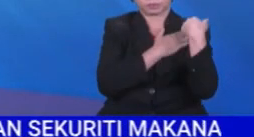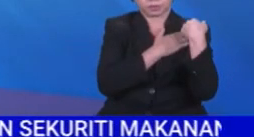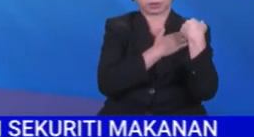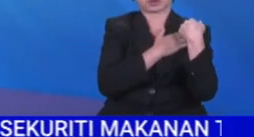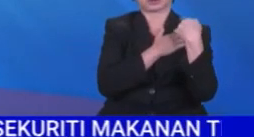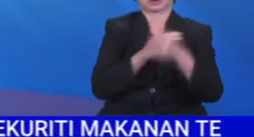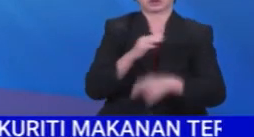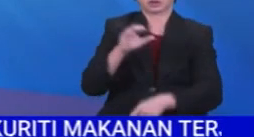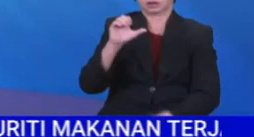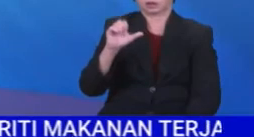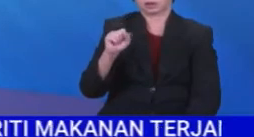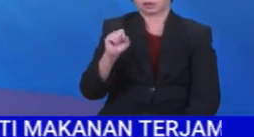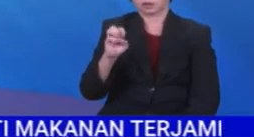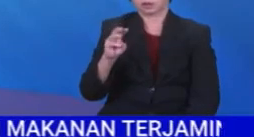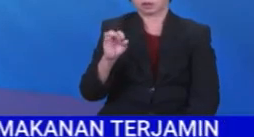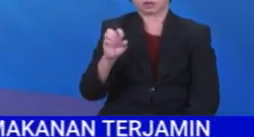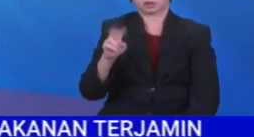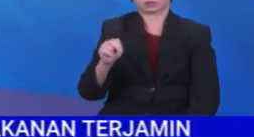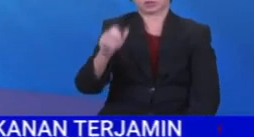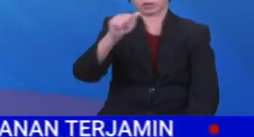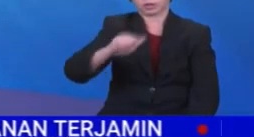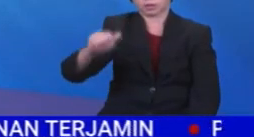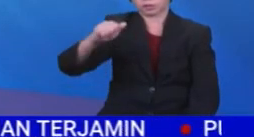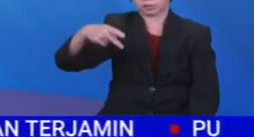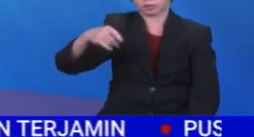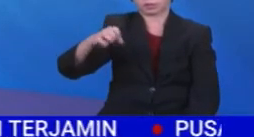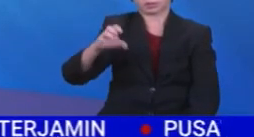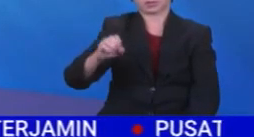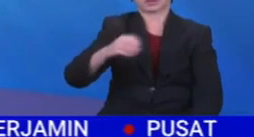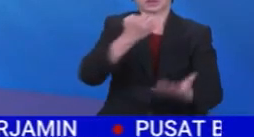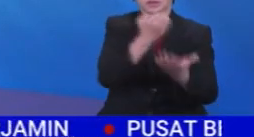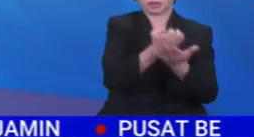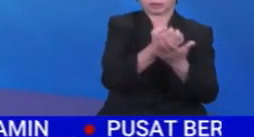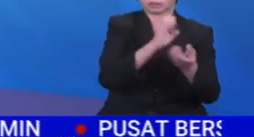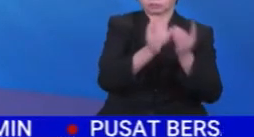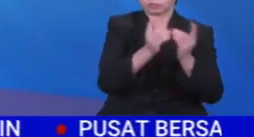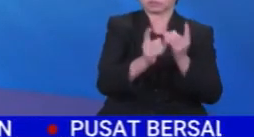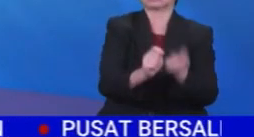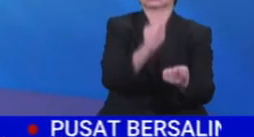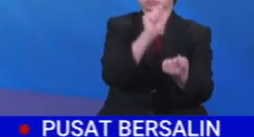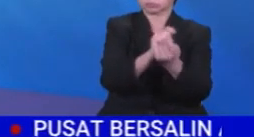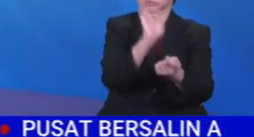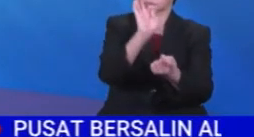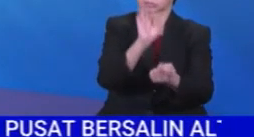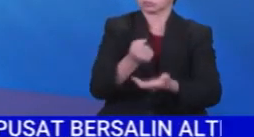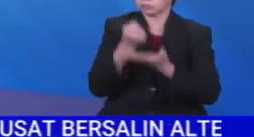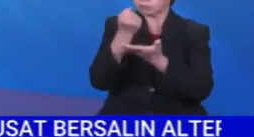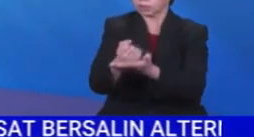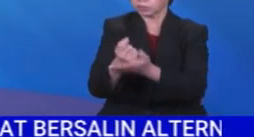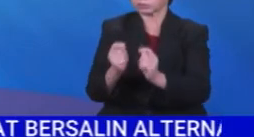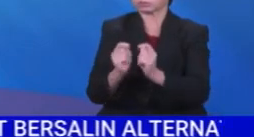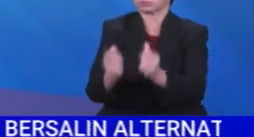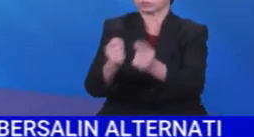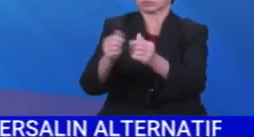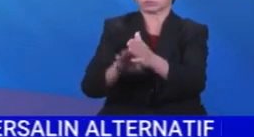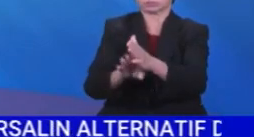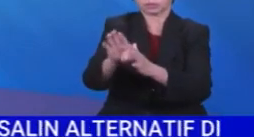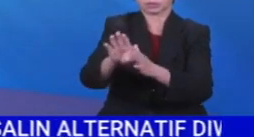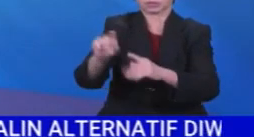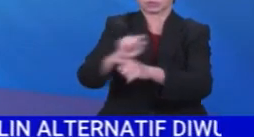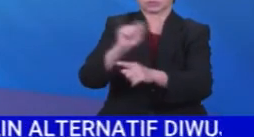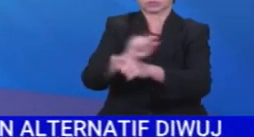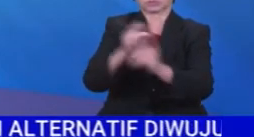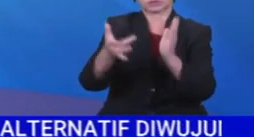dimainkan oleh s1s OPEC adalah ekonomi digital negara amat bertepatan membantu mempercepat kan pembangunan